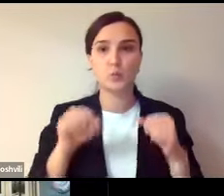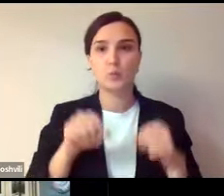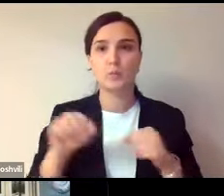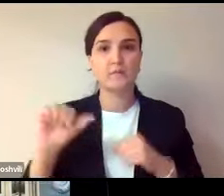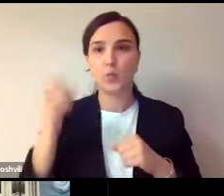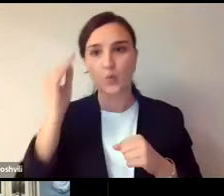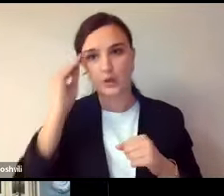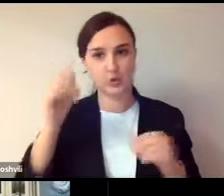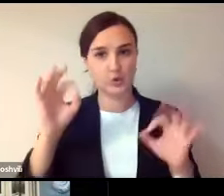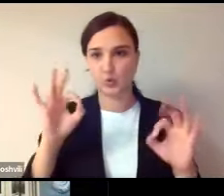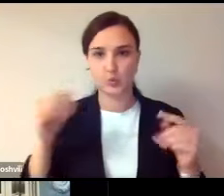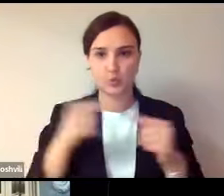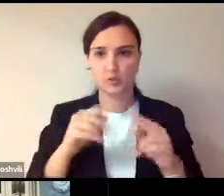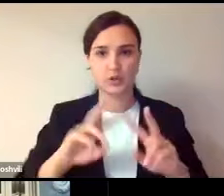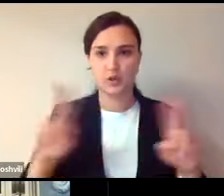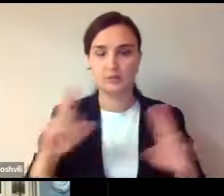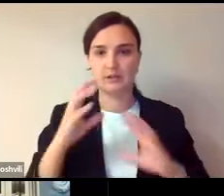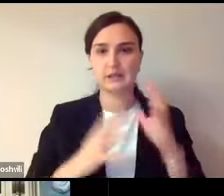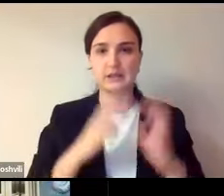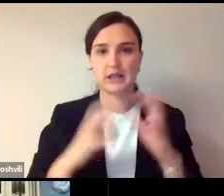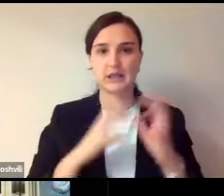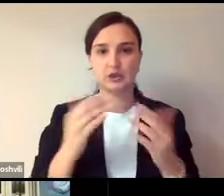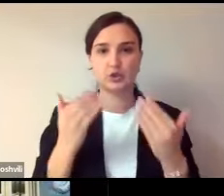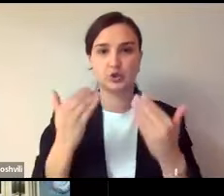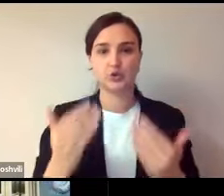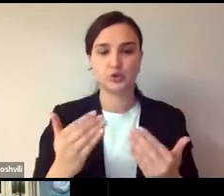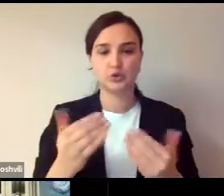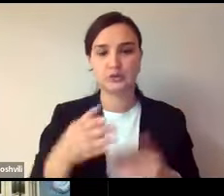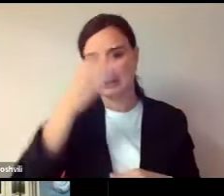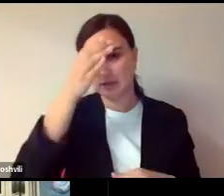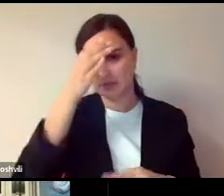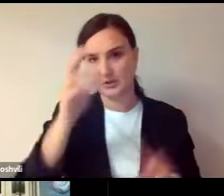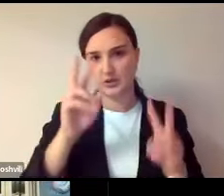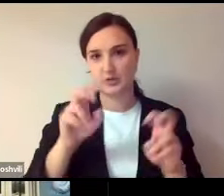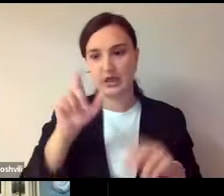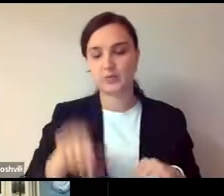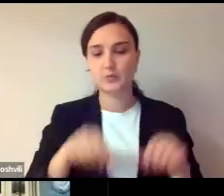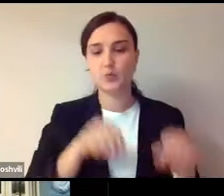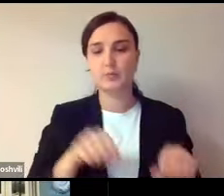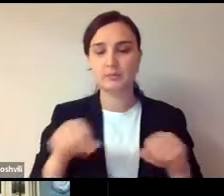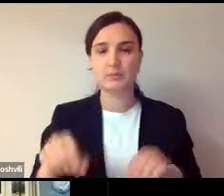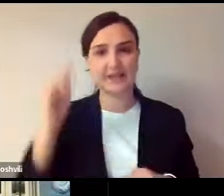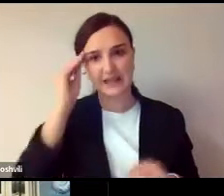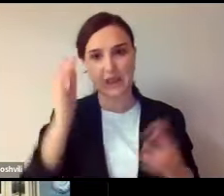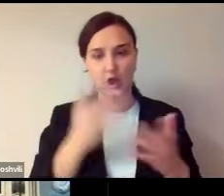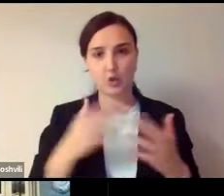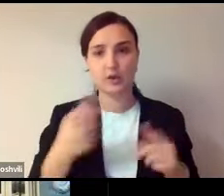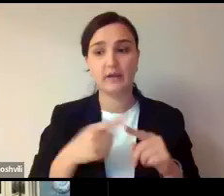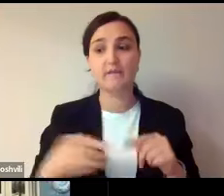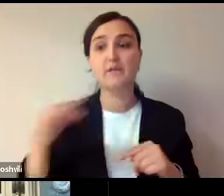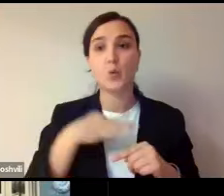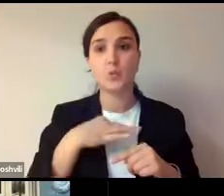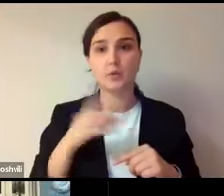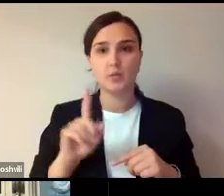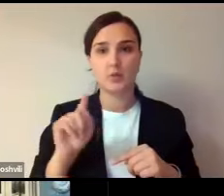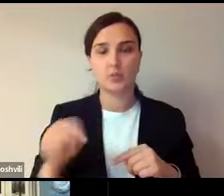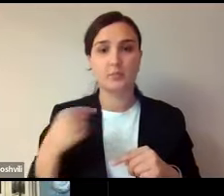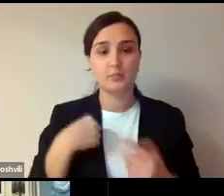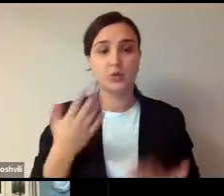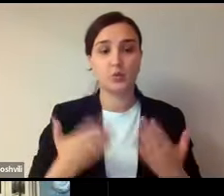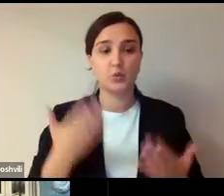ზუსტად ეს მიდგომა საერთაშორისო სამეცნიერო ადამიანის უფლებების თეორიებს, რომელიც გვეუბნება, რომ მე თუ